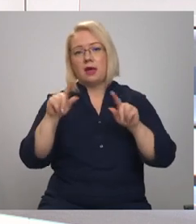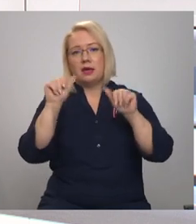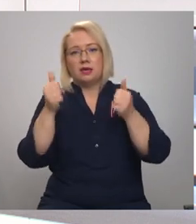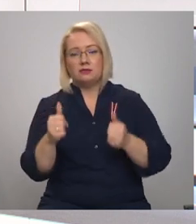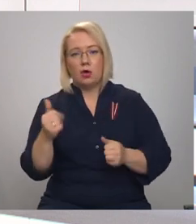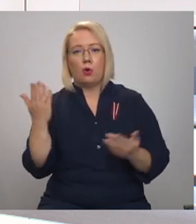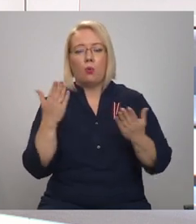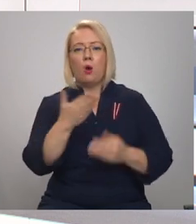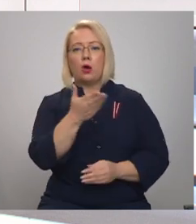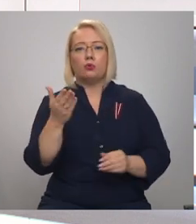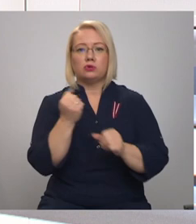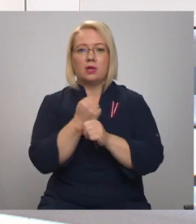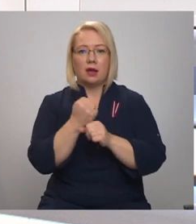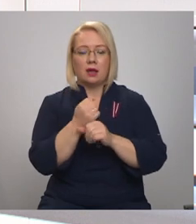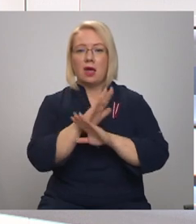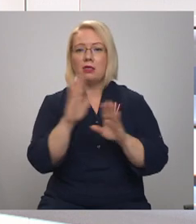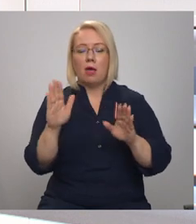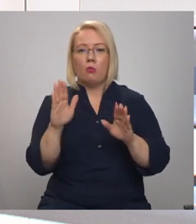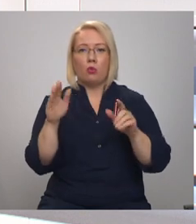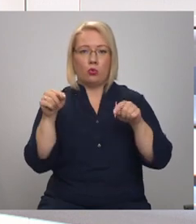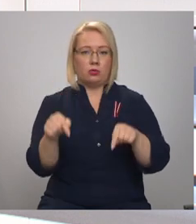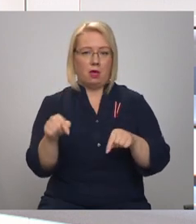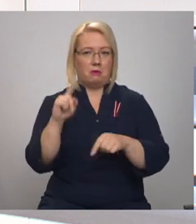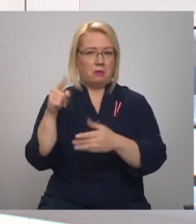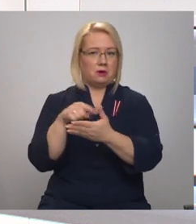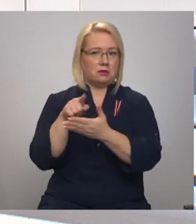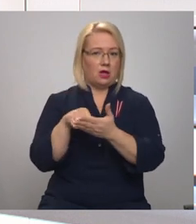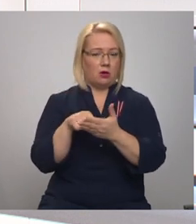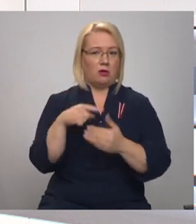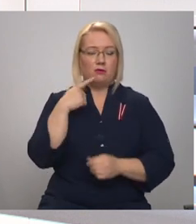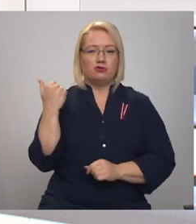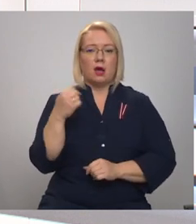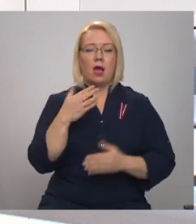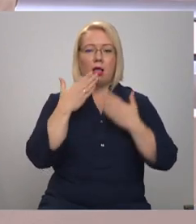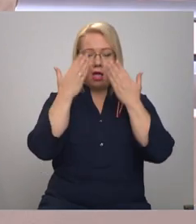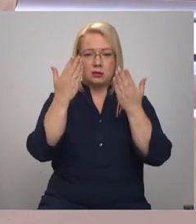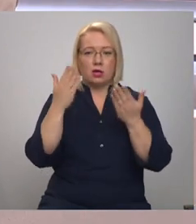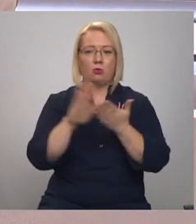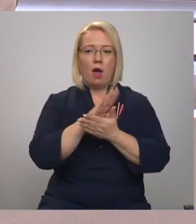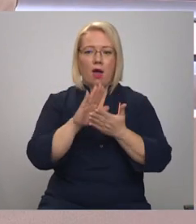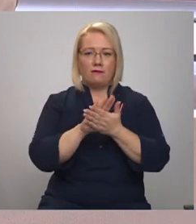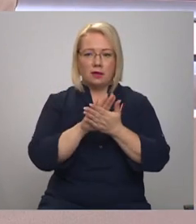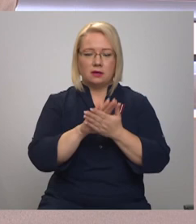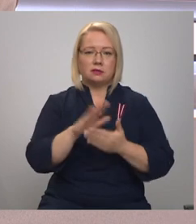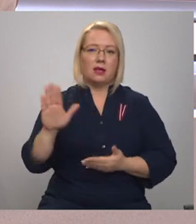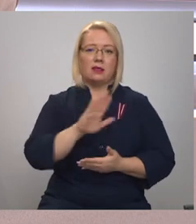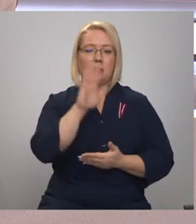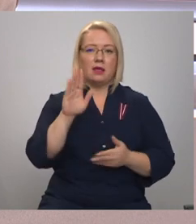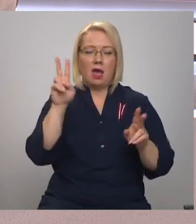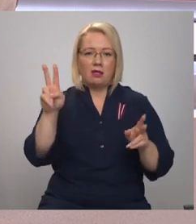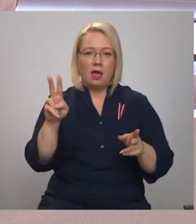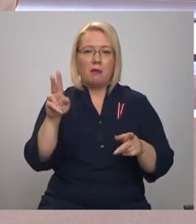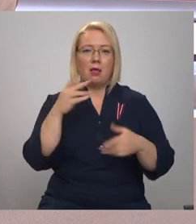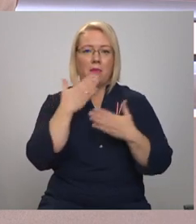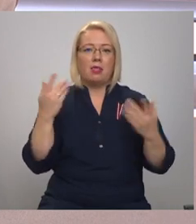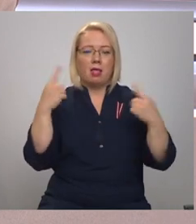jūs darītu šorīt, ja jūs nebūtu šeit? No, tas varētu būt pirmais jautājums. No, es lasīju avīzi, noteikti dienu jāatnes laikā, parasti pēdējā laikā neatnes.